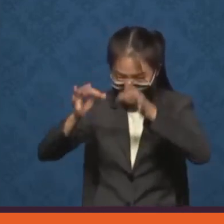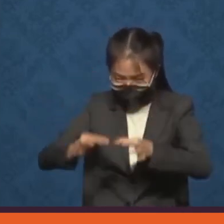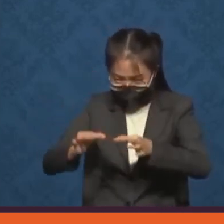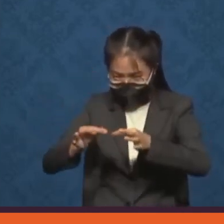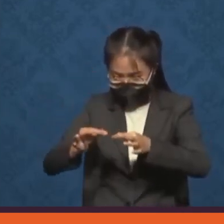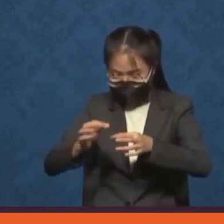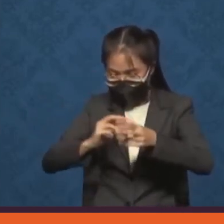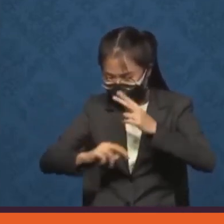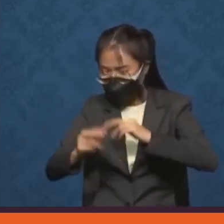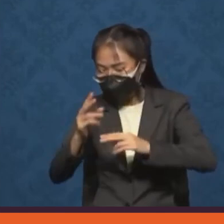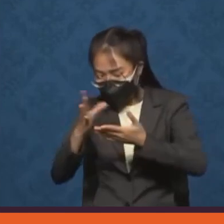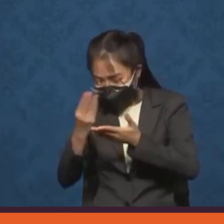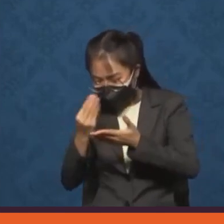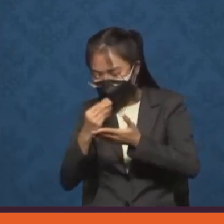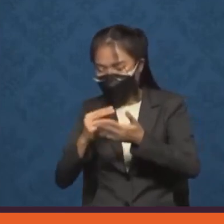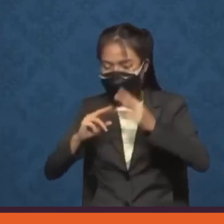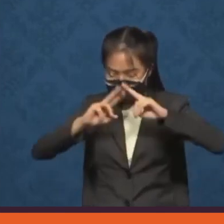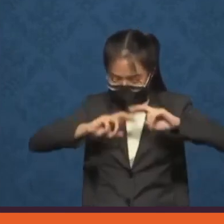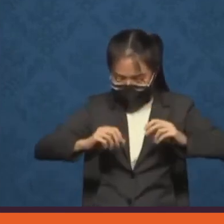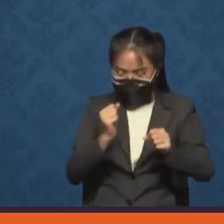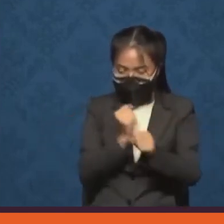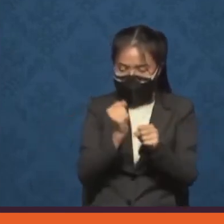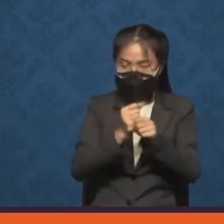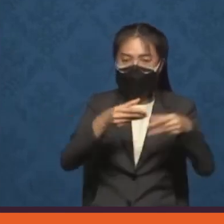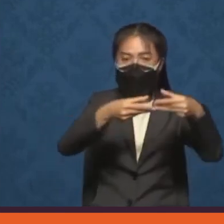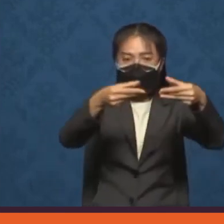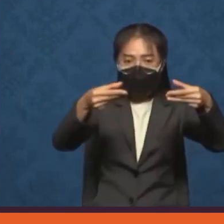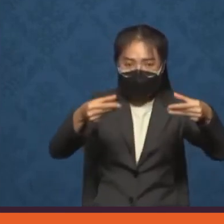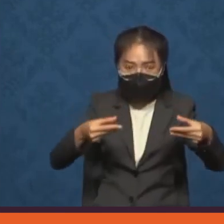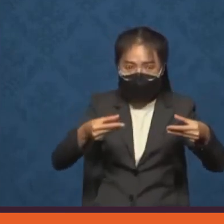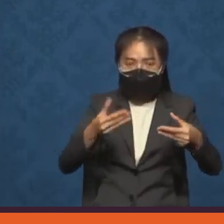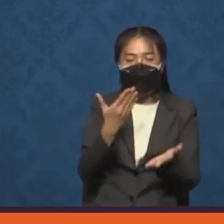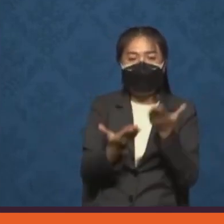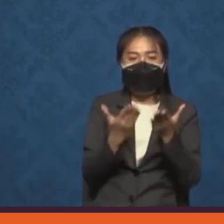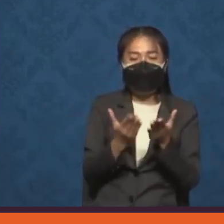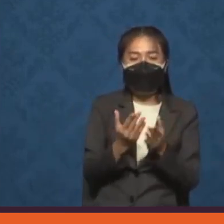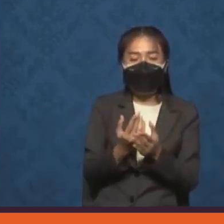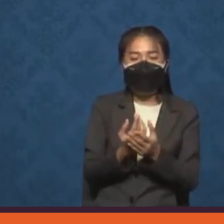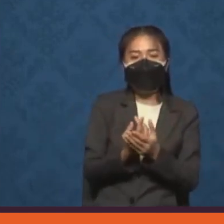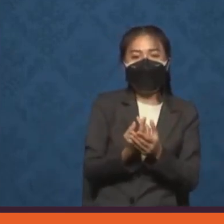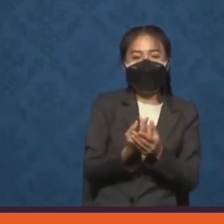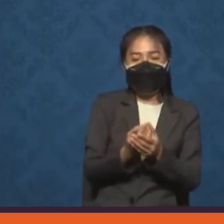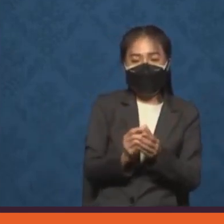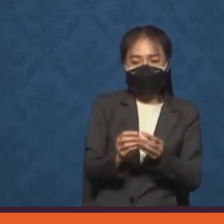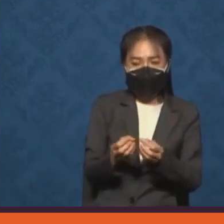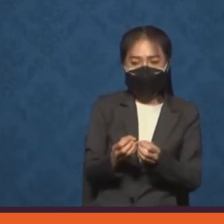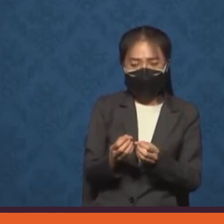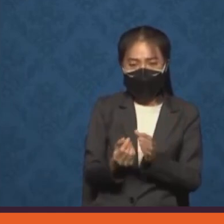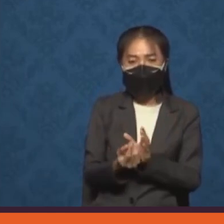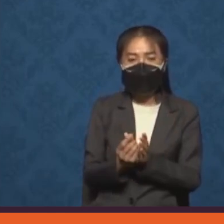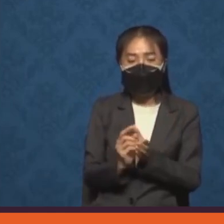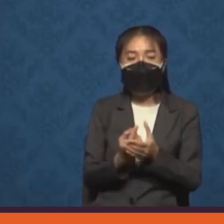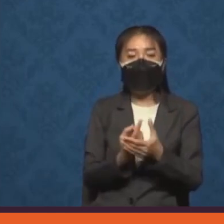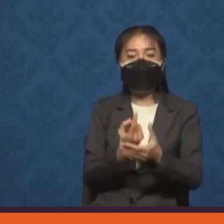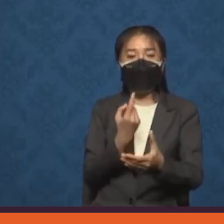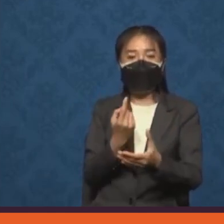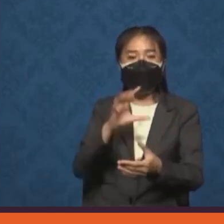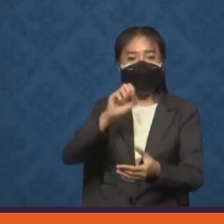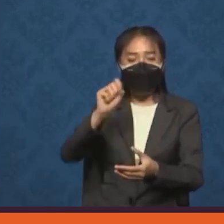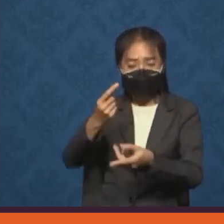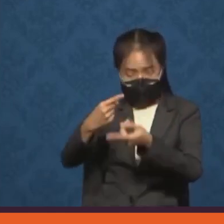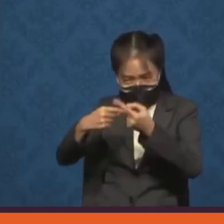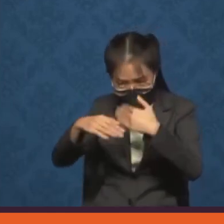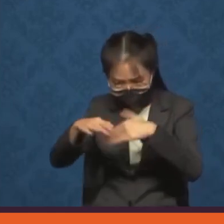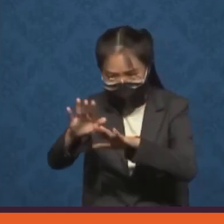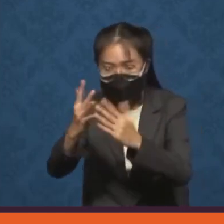เท่านั้นเองเรามีแต่เพียงส่งคนเข้าไปแค่1คนเท่านั้นครับเข้าไปนั่งอยู่ในกรรมการบริหารงานบุคคลไม่มีวันแทรกแซงความเ